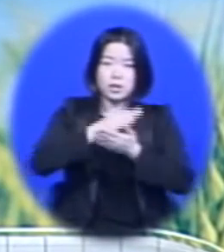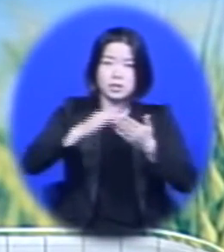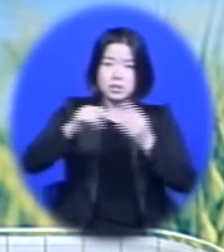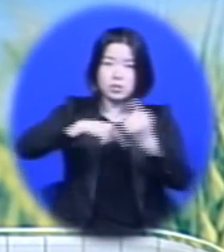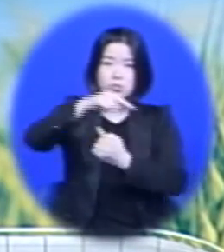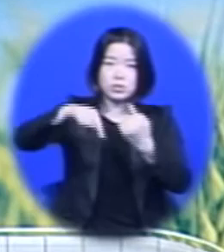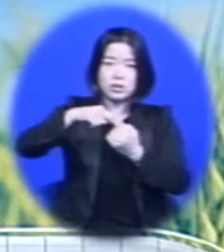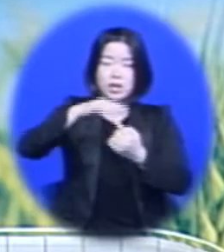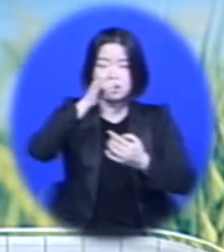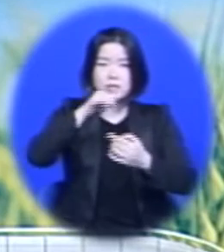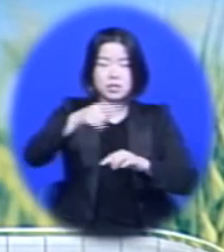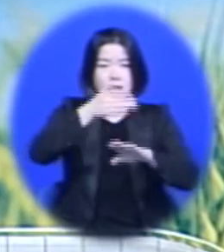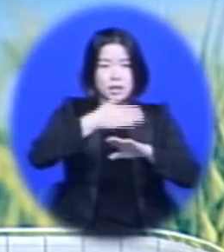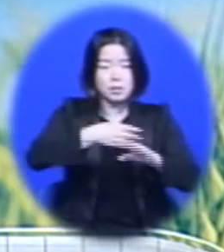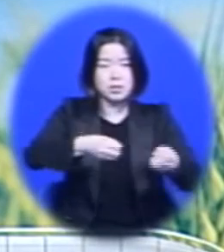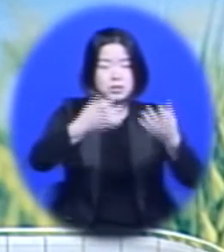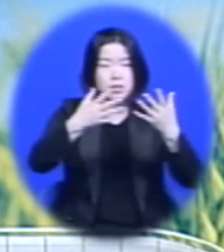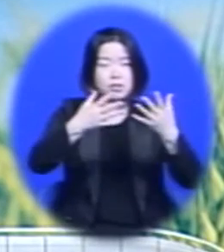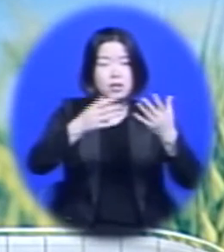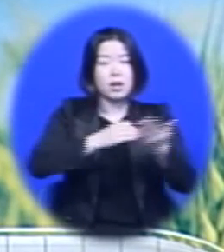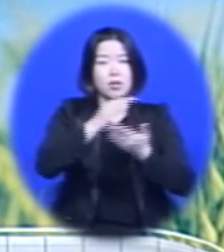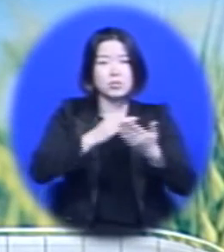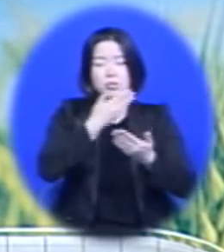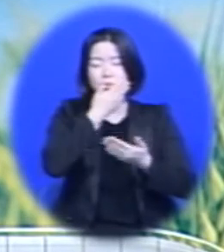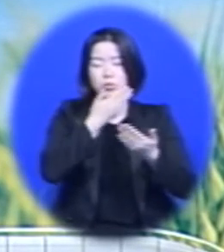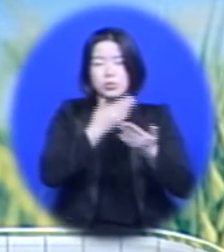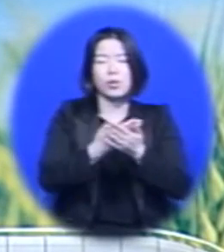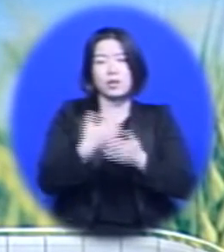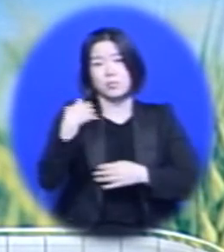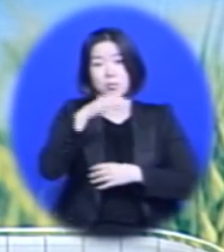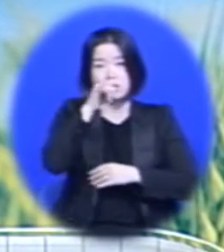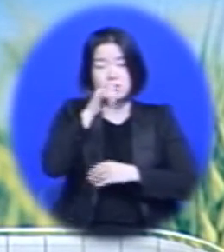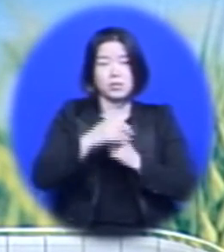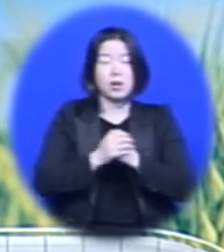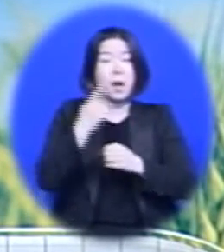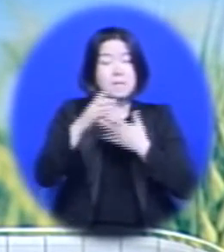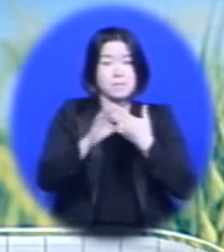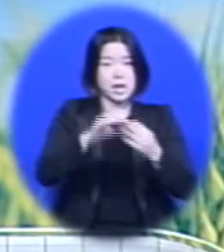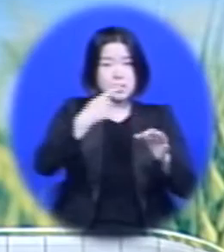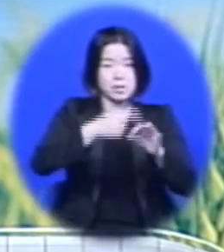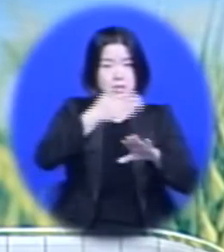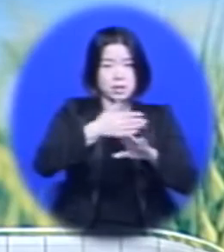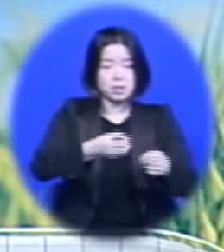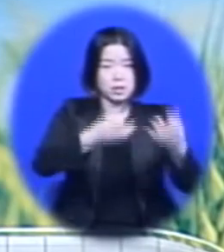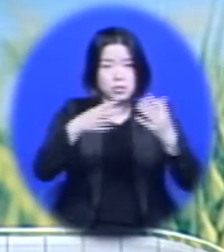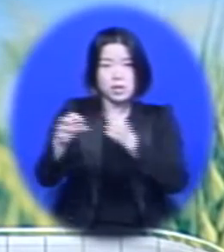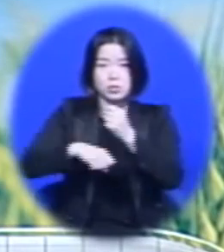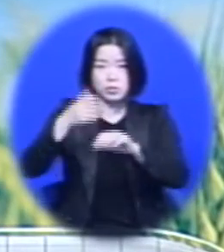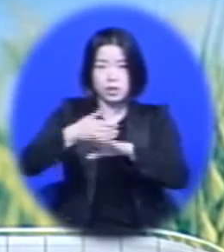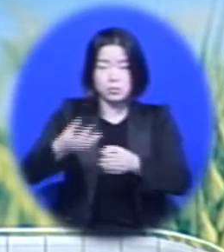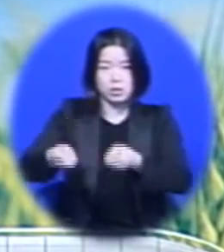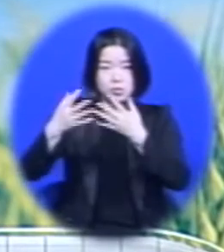이 감사절 헌금은 굉장히 중요한 몫을 차지합니다. 만약에 맥주감사주일 헌금, 추수감사주일